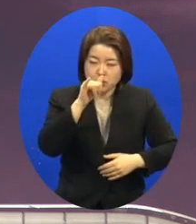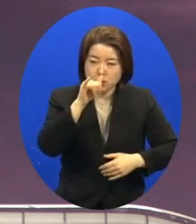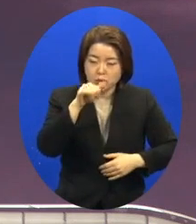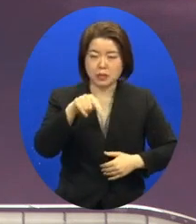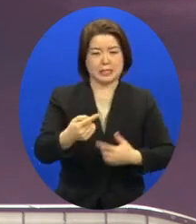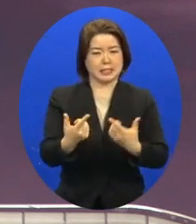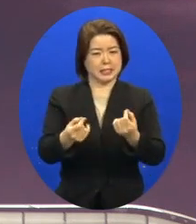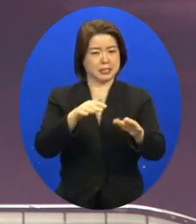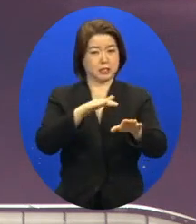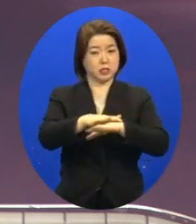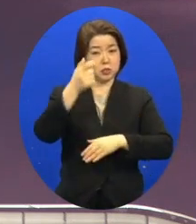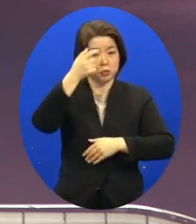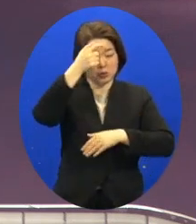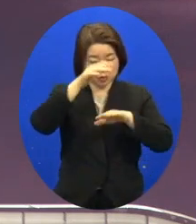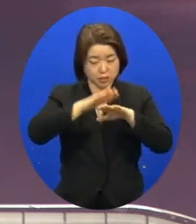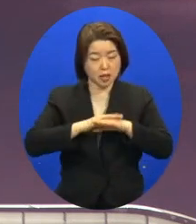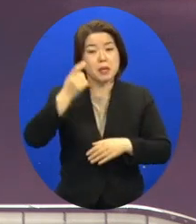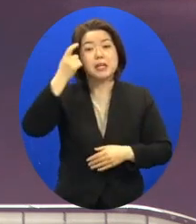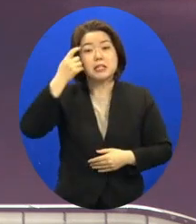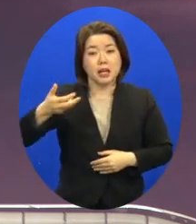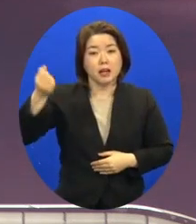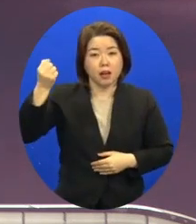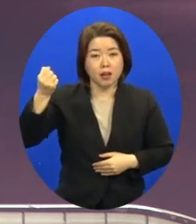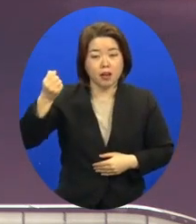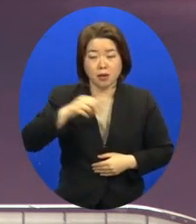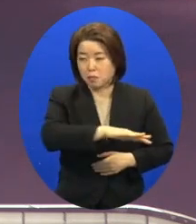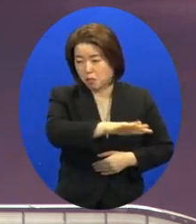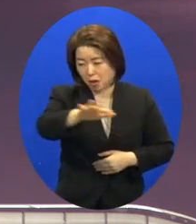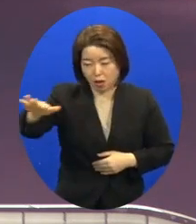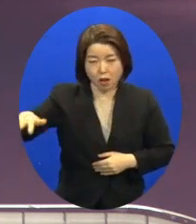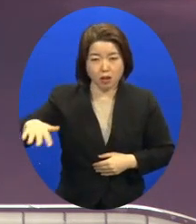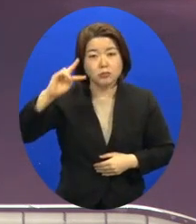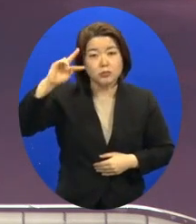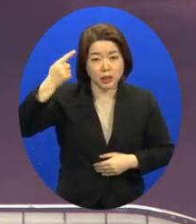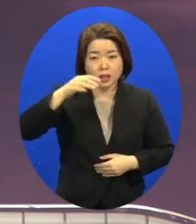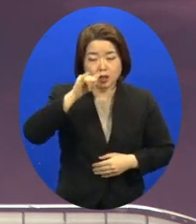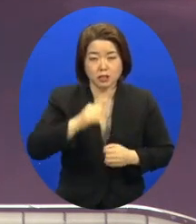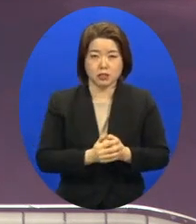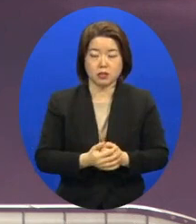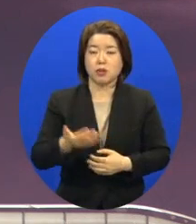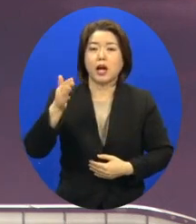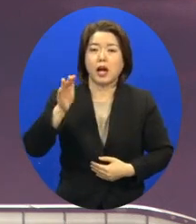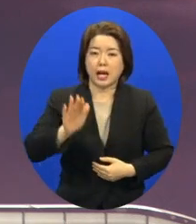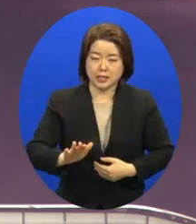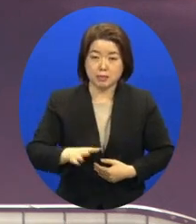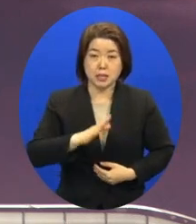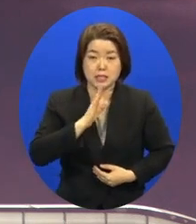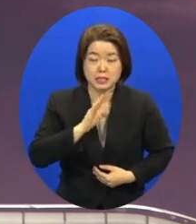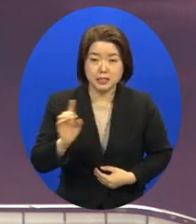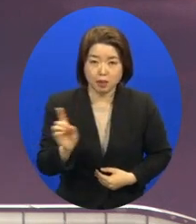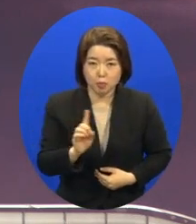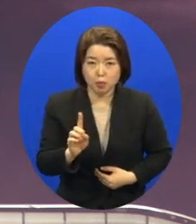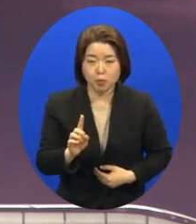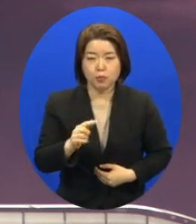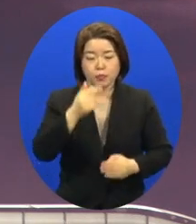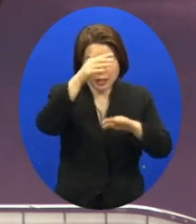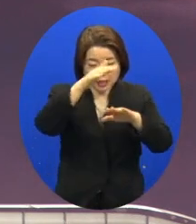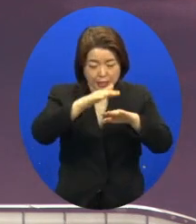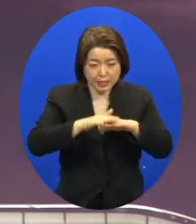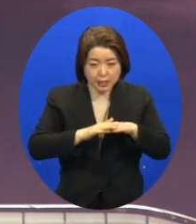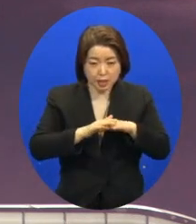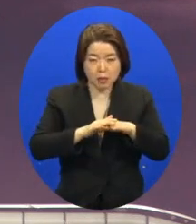형태로 예배를 생각한다는 겁니다. 많은 교인들이. 그런데 실제로는 예배에서